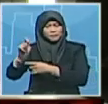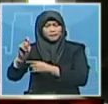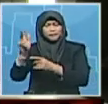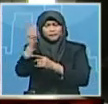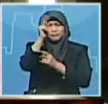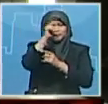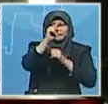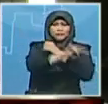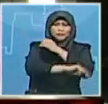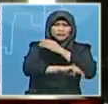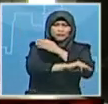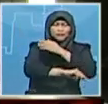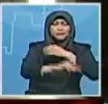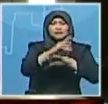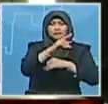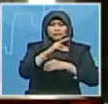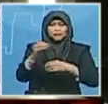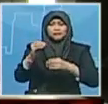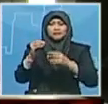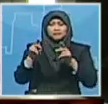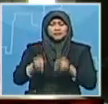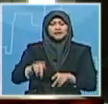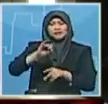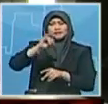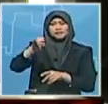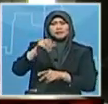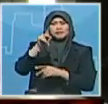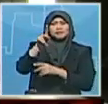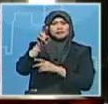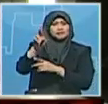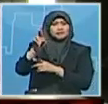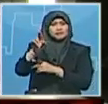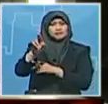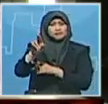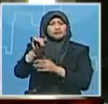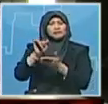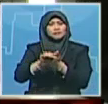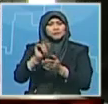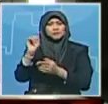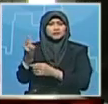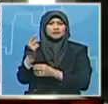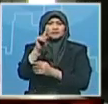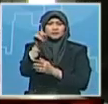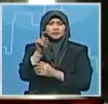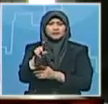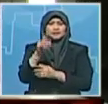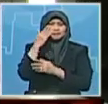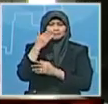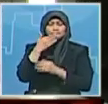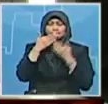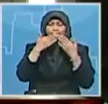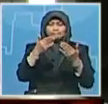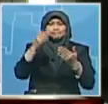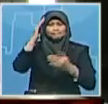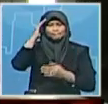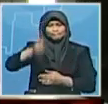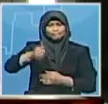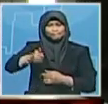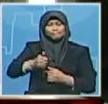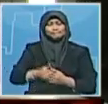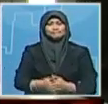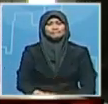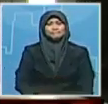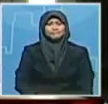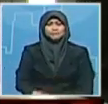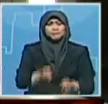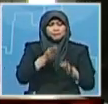negeri dan juga daripada pihak JKR sendiri. Okey, itu saja soalan saya. Terima kasih. Assalamualaikum. Ya, Waalaikumsalam warahmatullahi